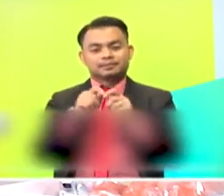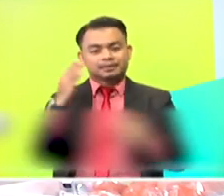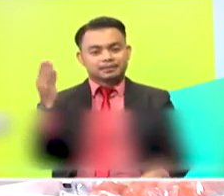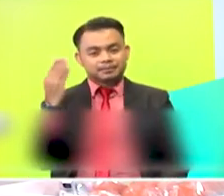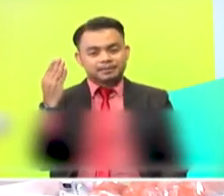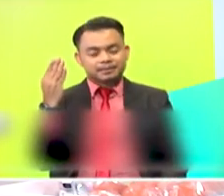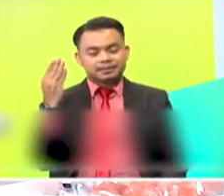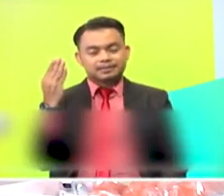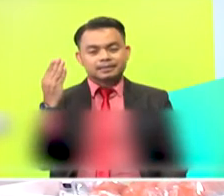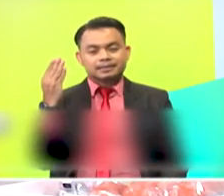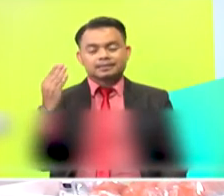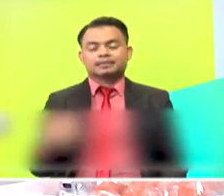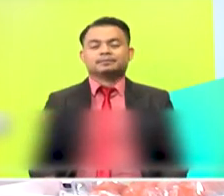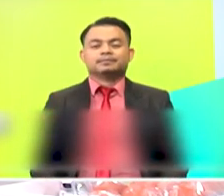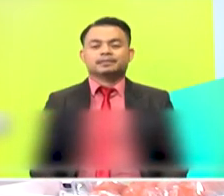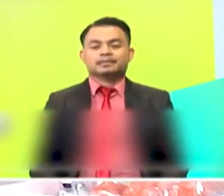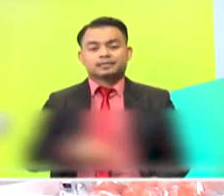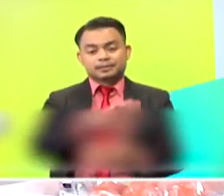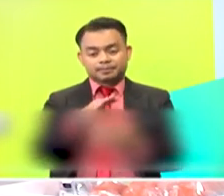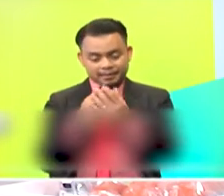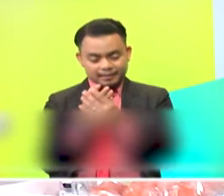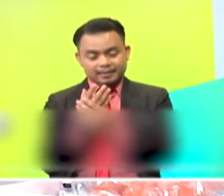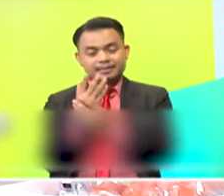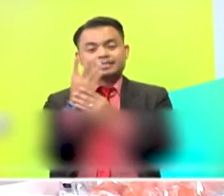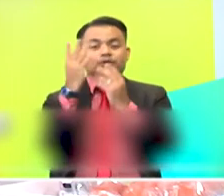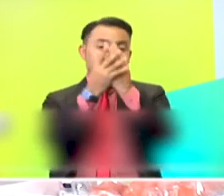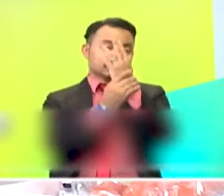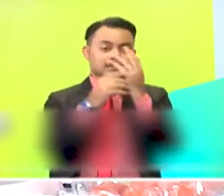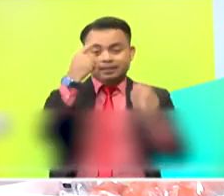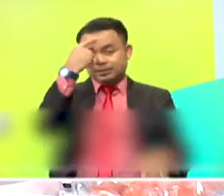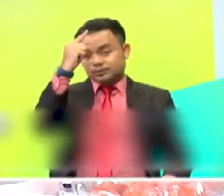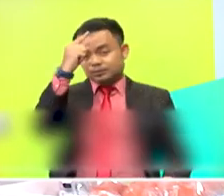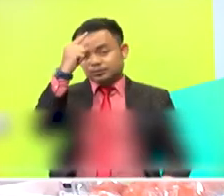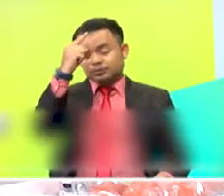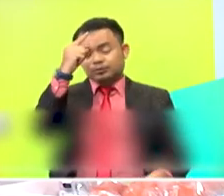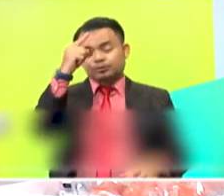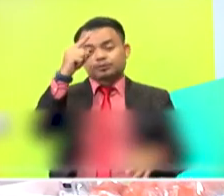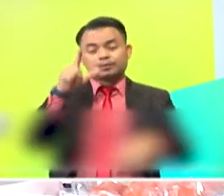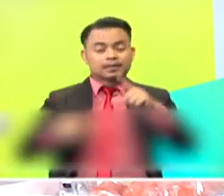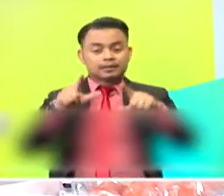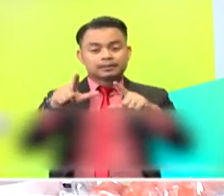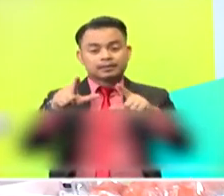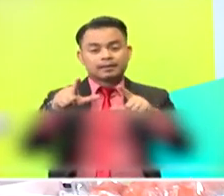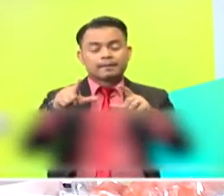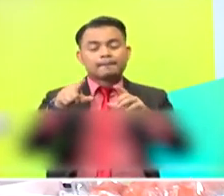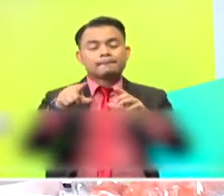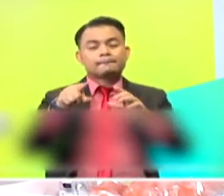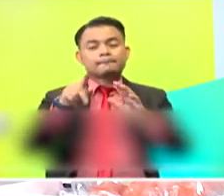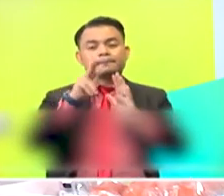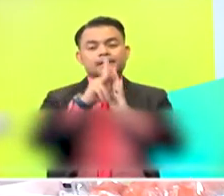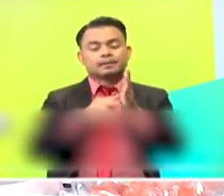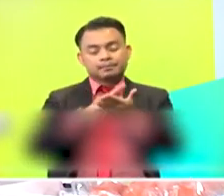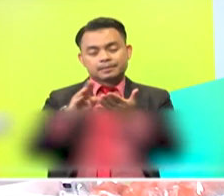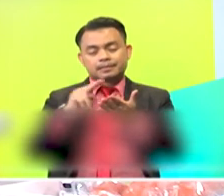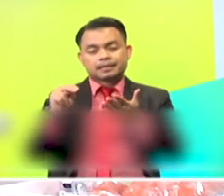dan juga Cikgu noorihan masih memakai sarung tangan sebagai langkah hygiene ataupun brush up untuk